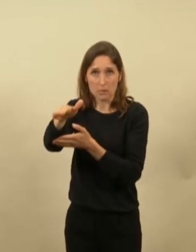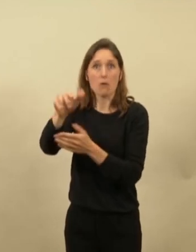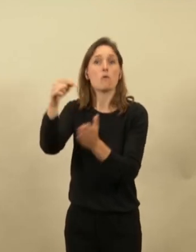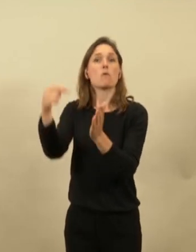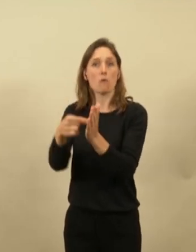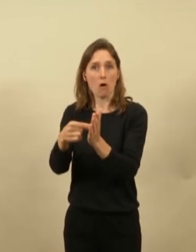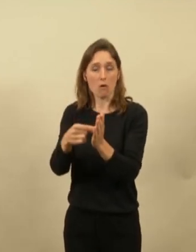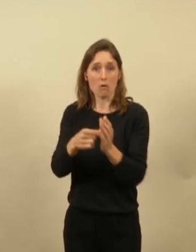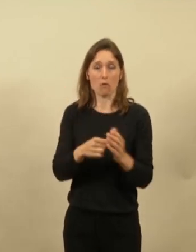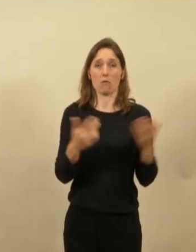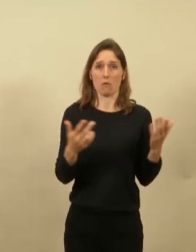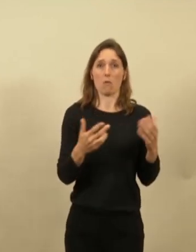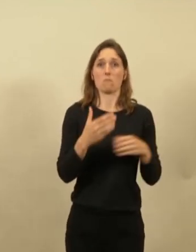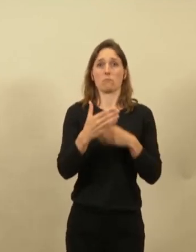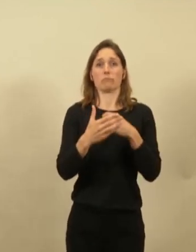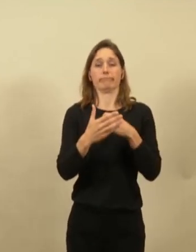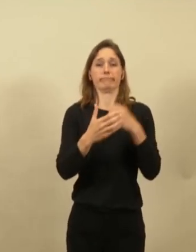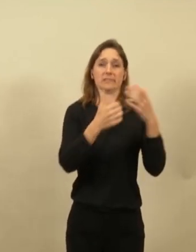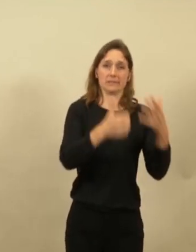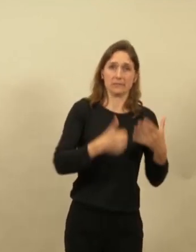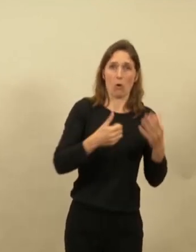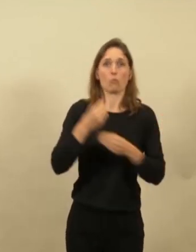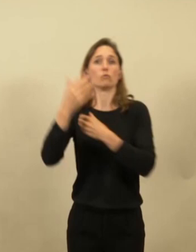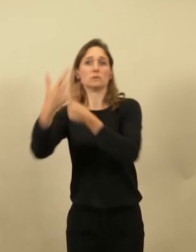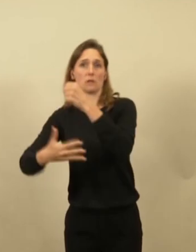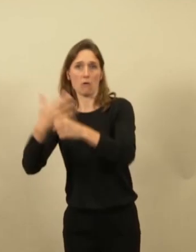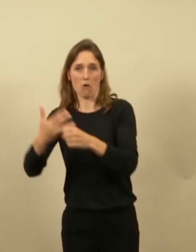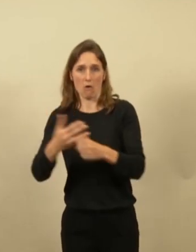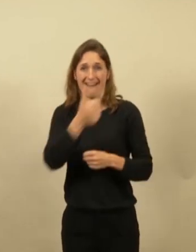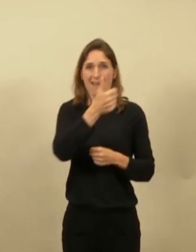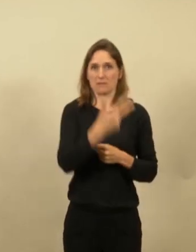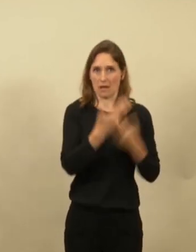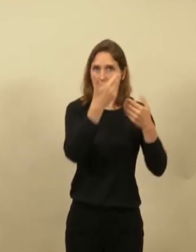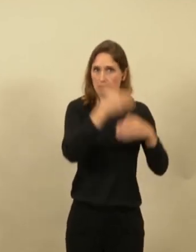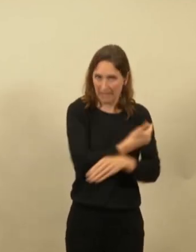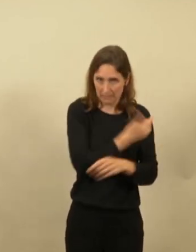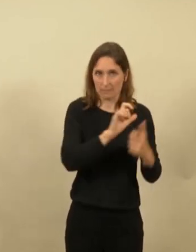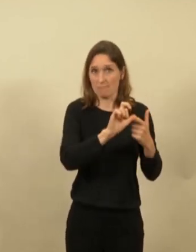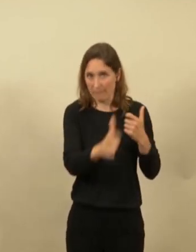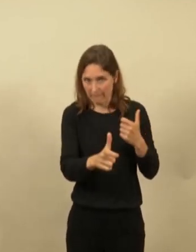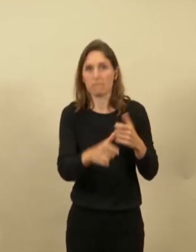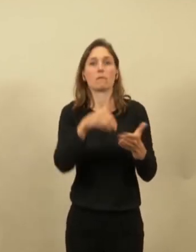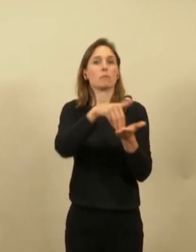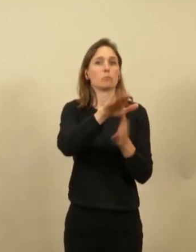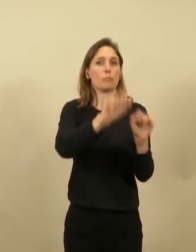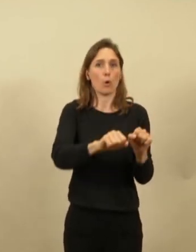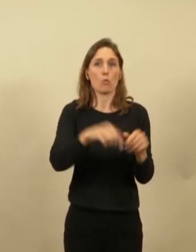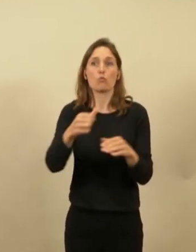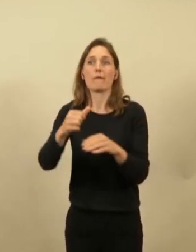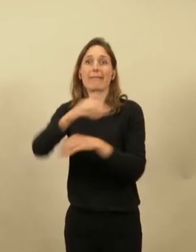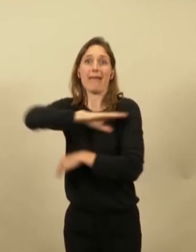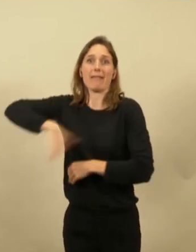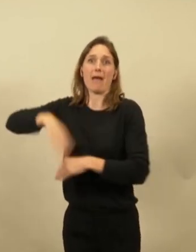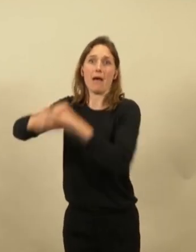premier tiers de son de son mandat et avant la dernière année donc de celui-ci une fois le référendum donc